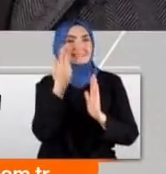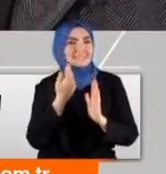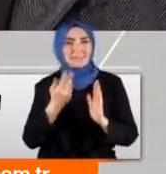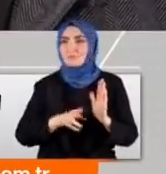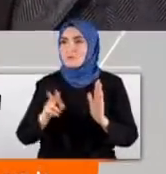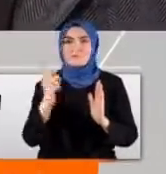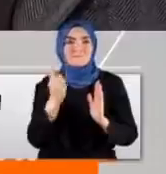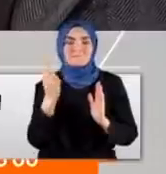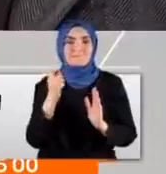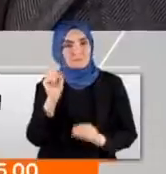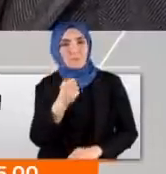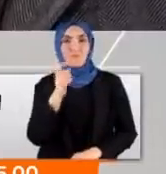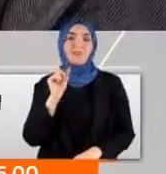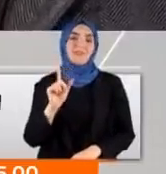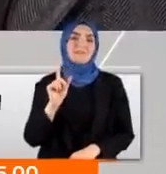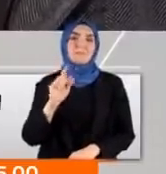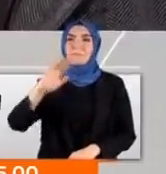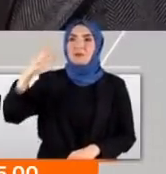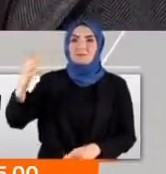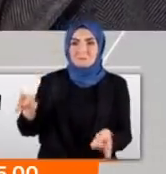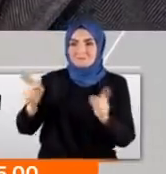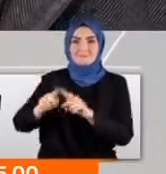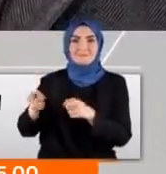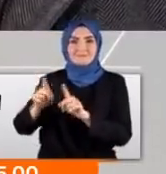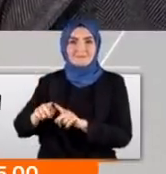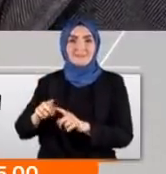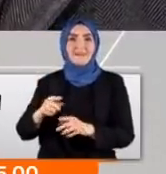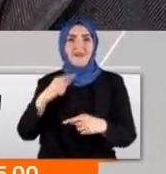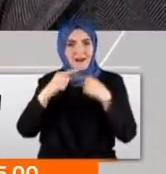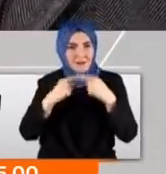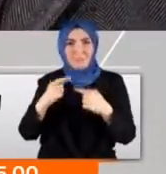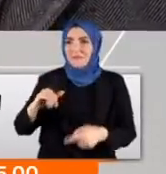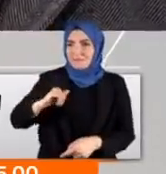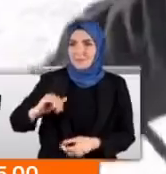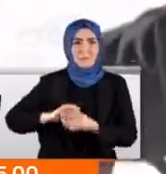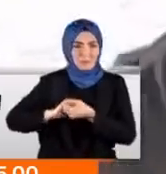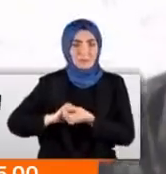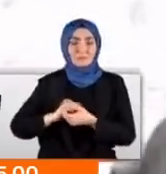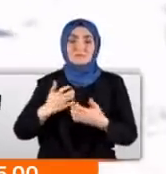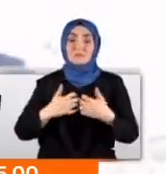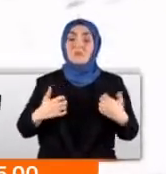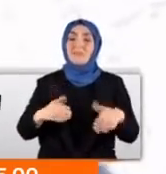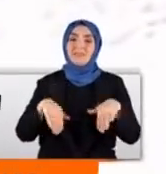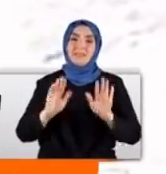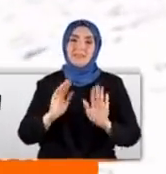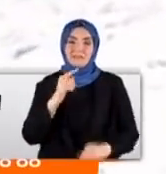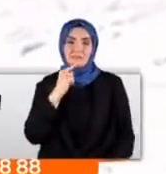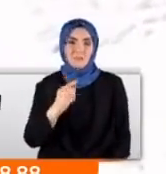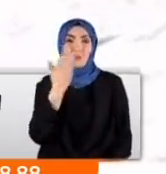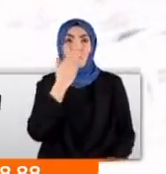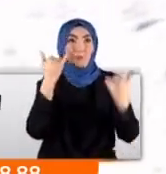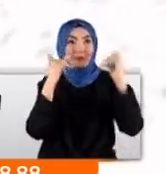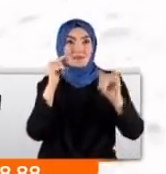lazım başka kişilerle bir araya gelmek yakında olsa Eş dost akraba da olsa güvenli değil Okulların tatil olmasıyla